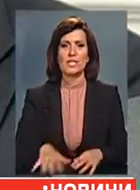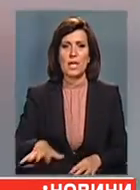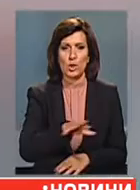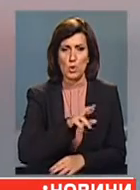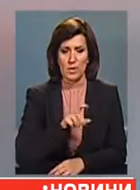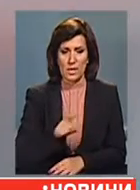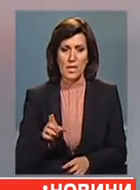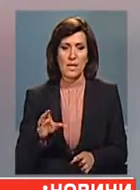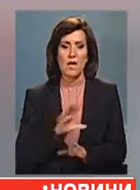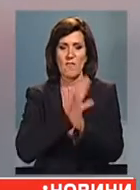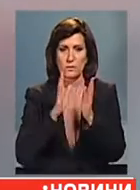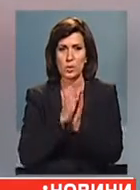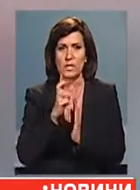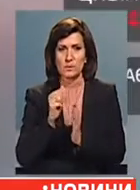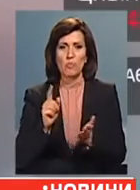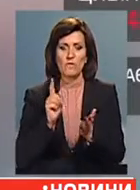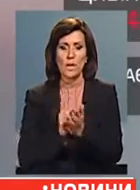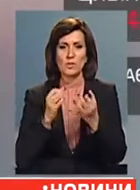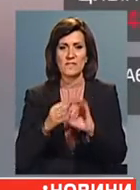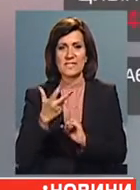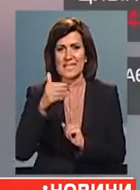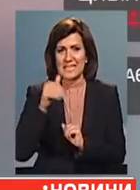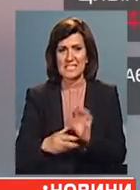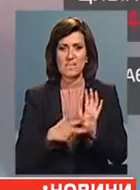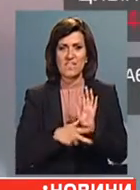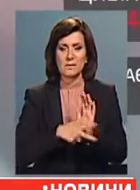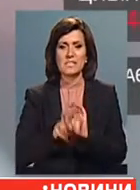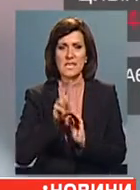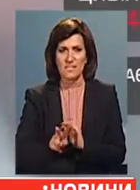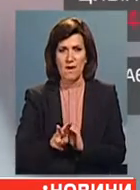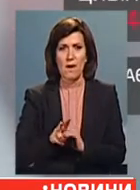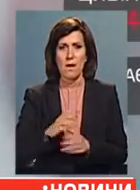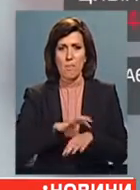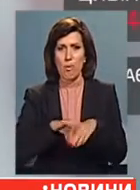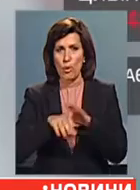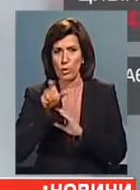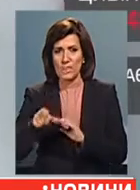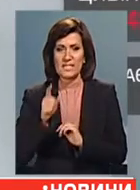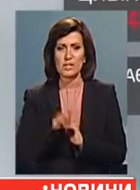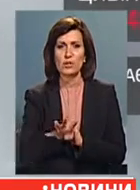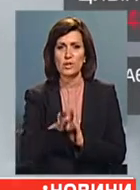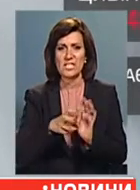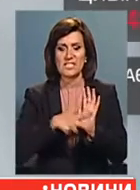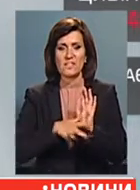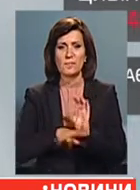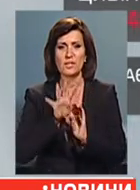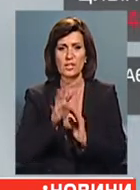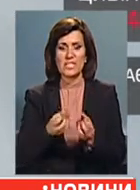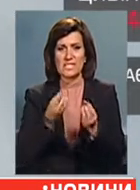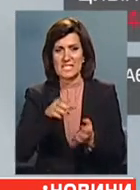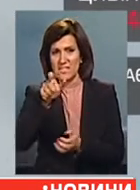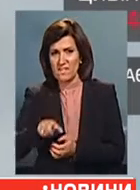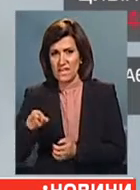територіях. Усього СБУ вдалося визволити 3082 полонених. Серед них 1484